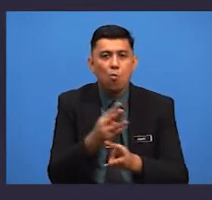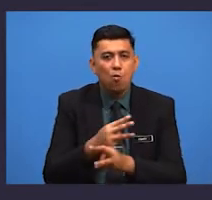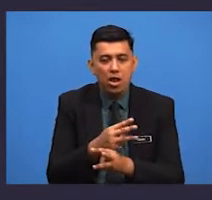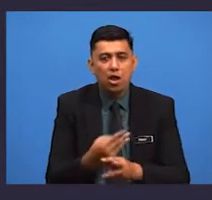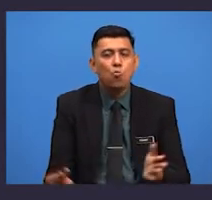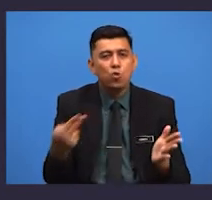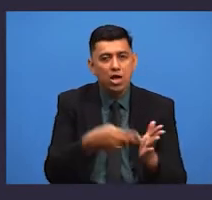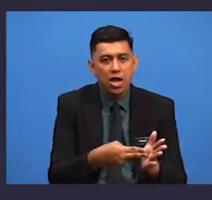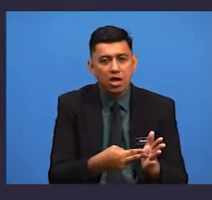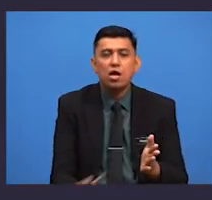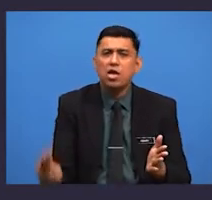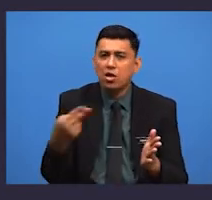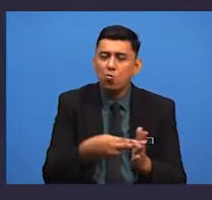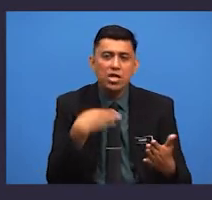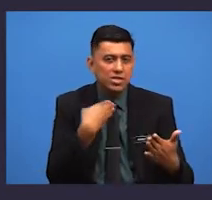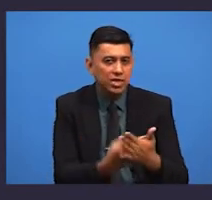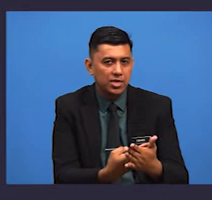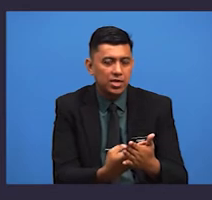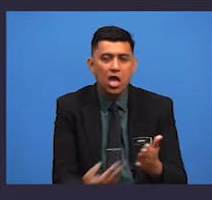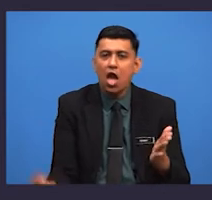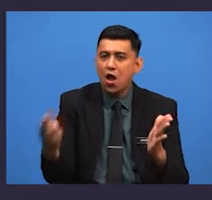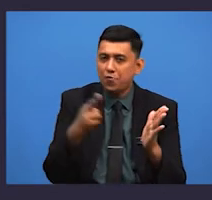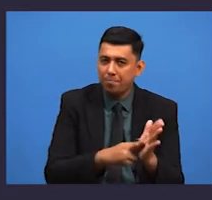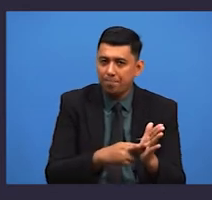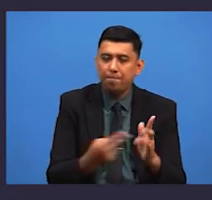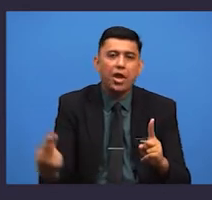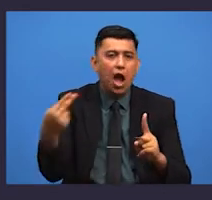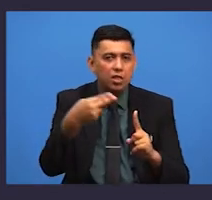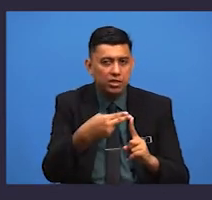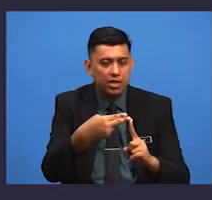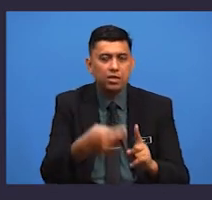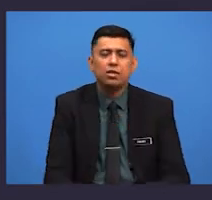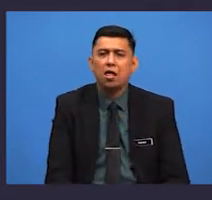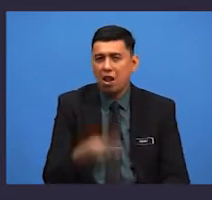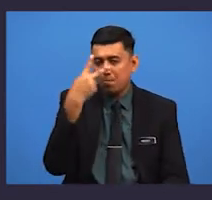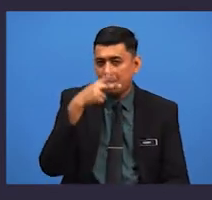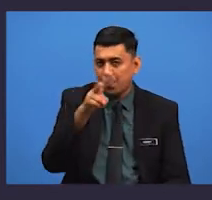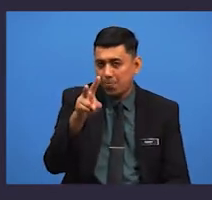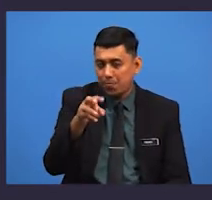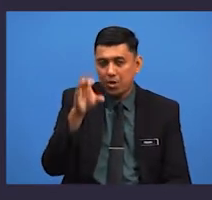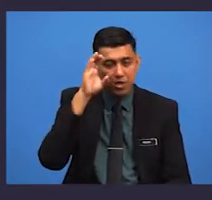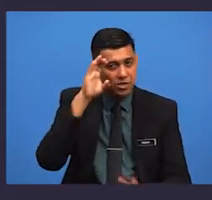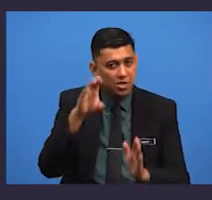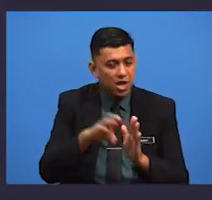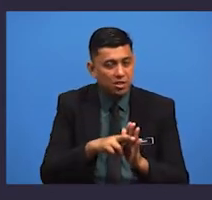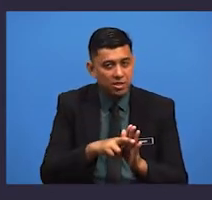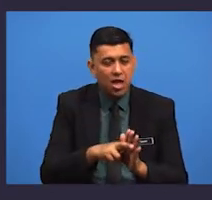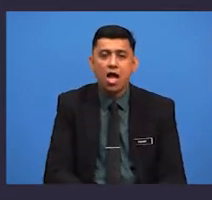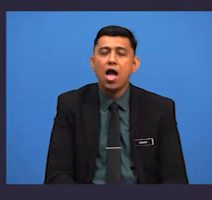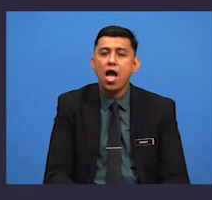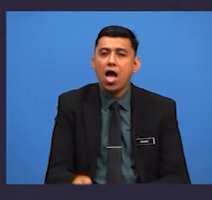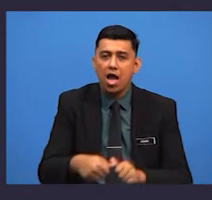struktur kawalan ulangan ulang sehingga. Repeat until. Perhatikan pada carta